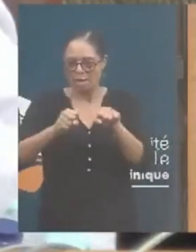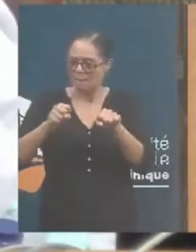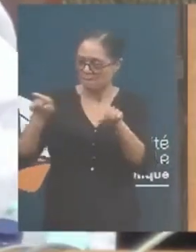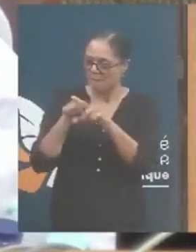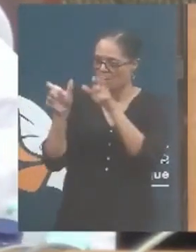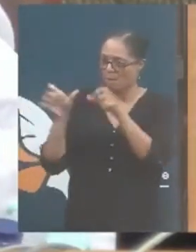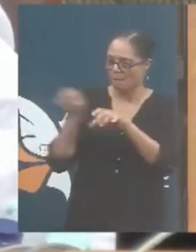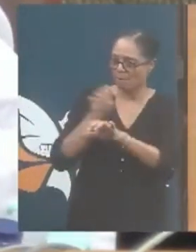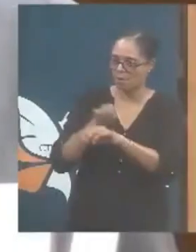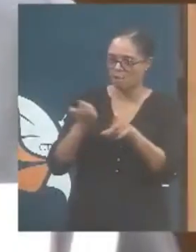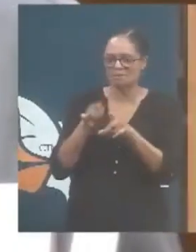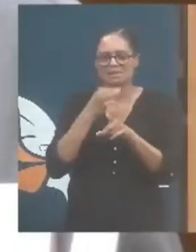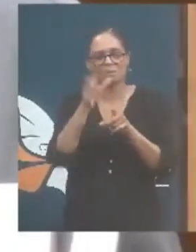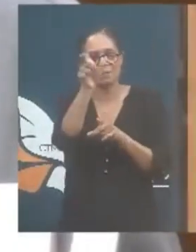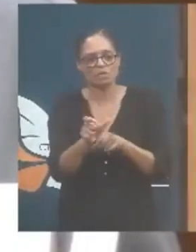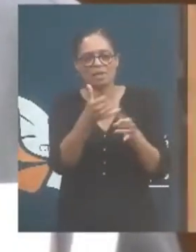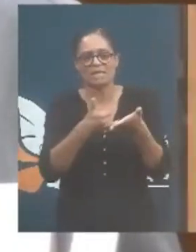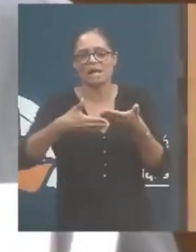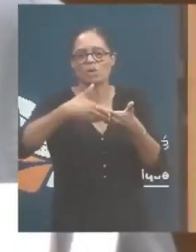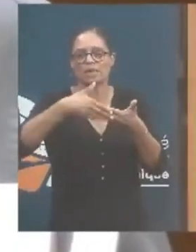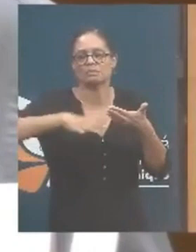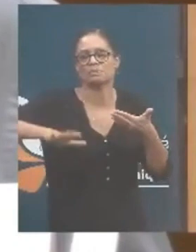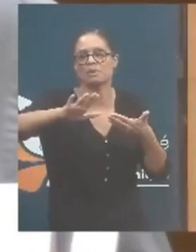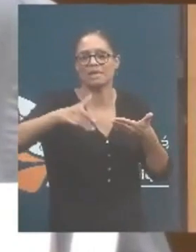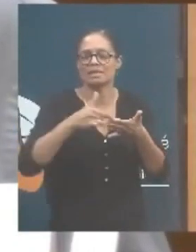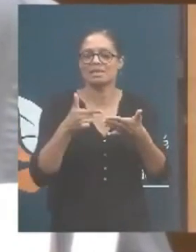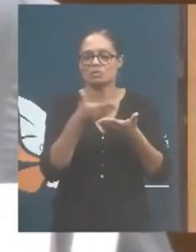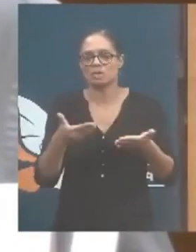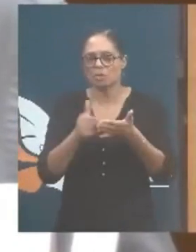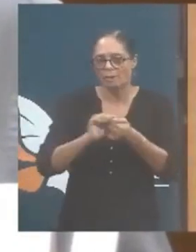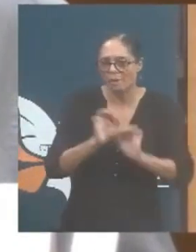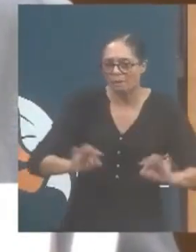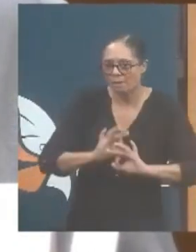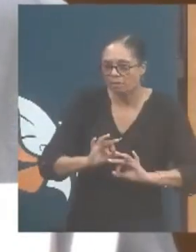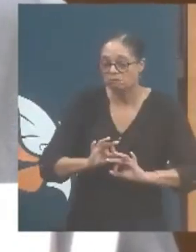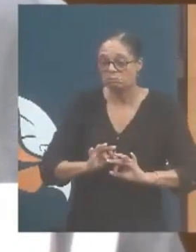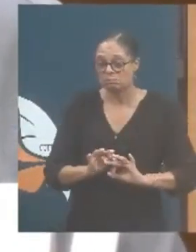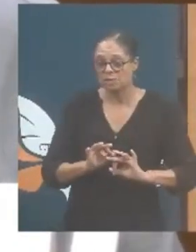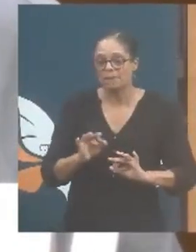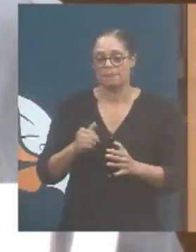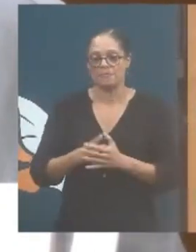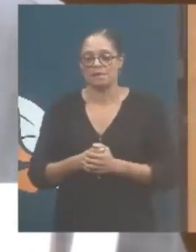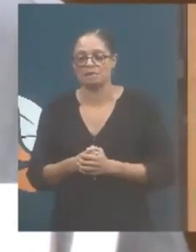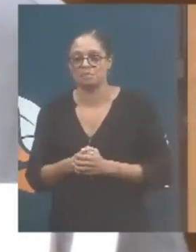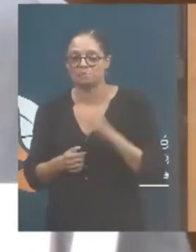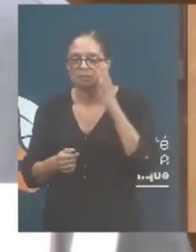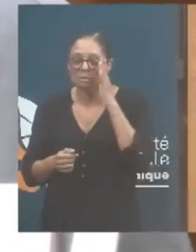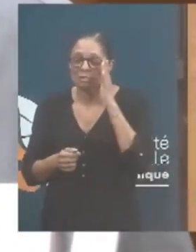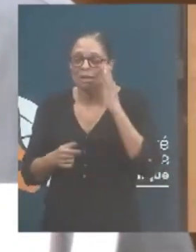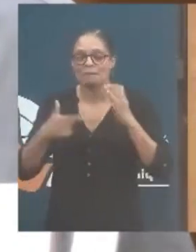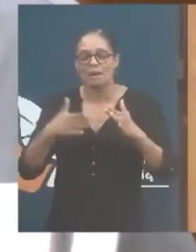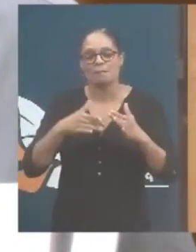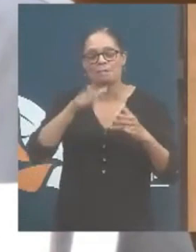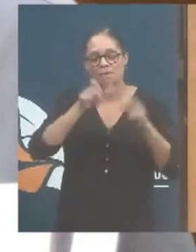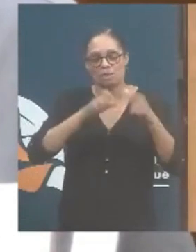irrégulière lorsqu'un habitant des autres îles de Comores se trouve à Mayotte. Quoique les élus de Mahoué,